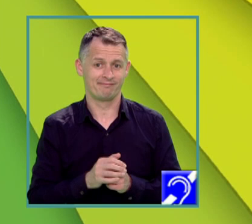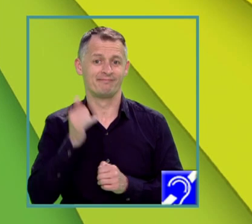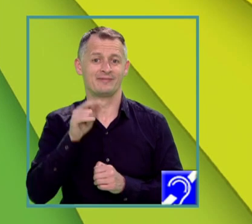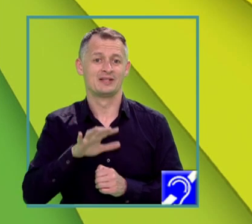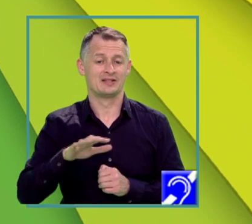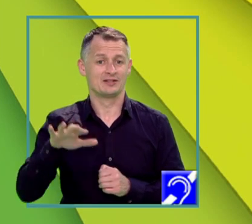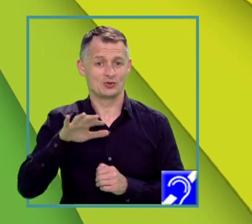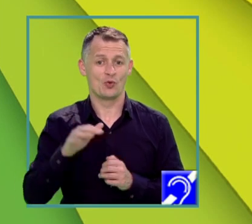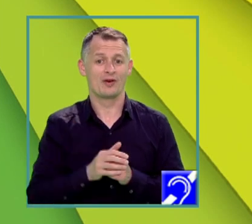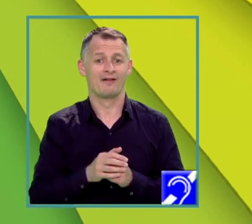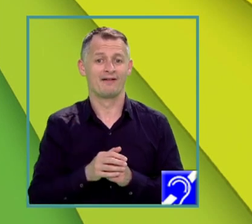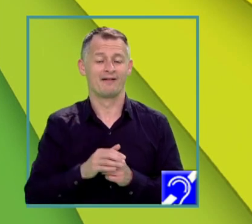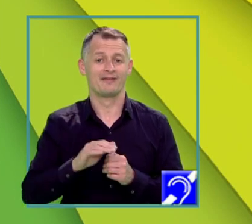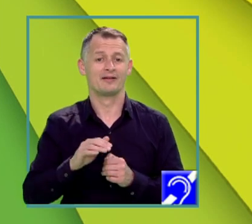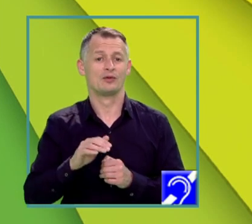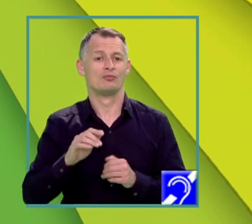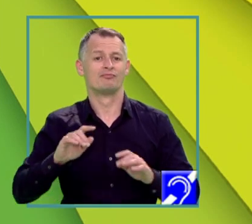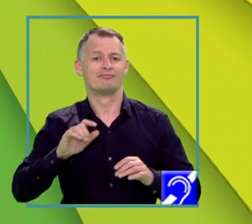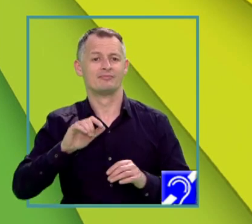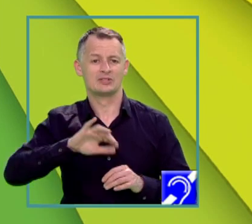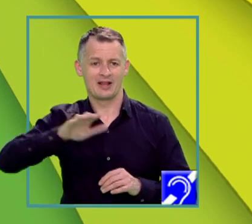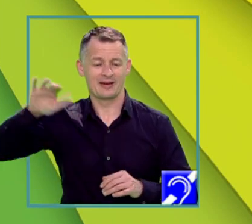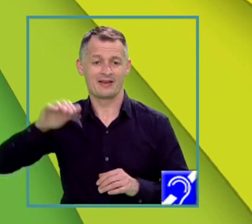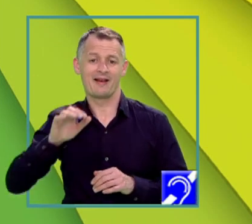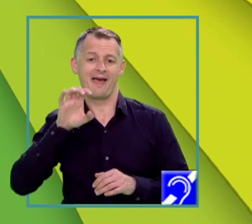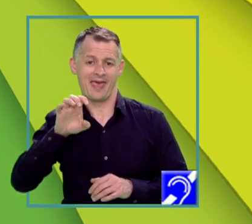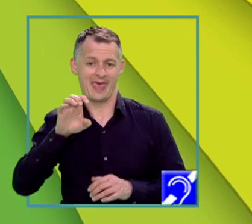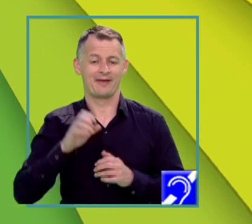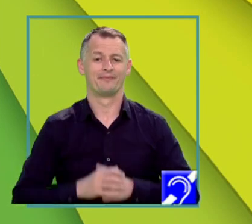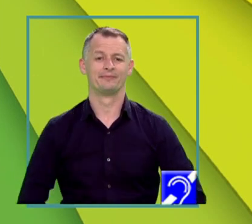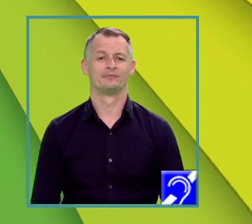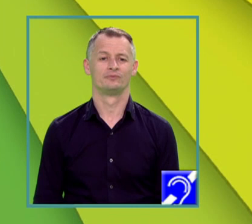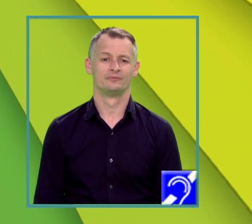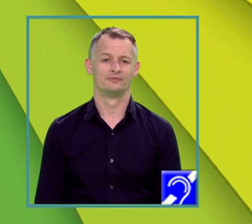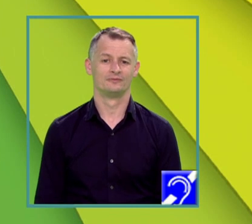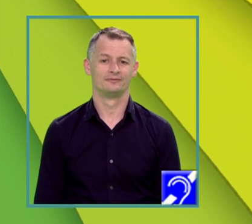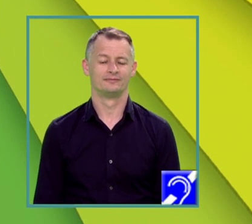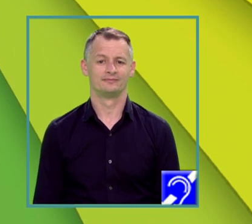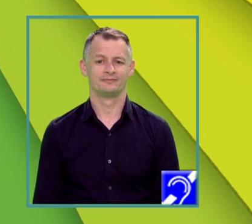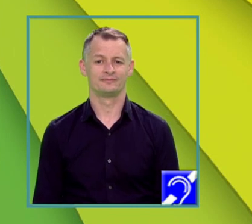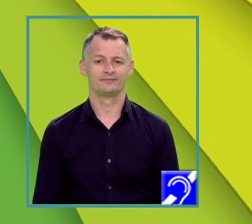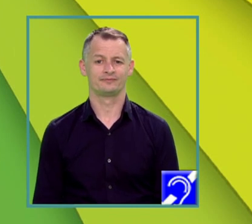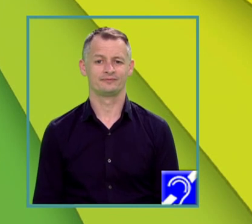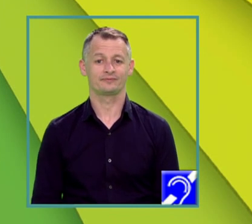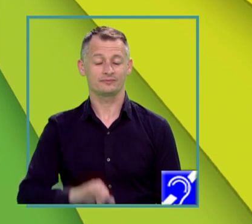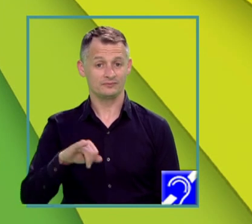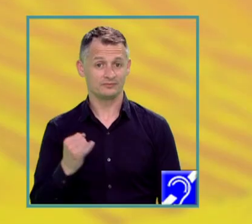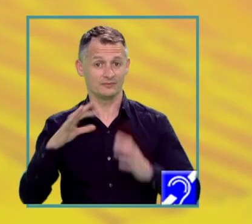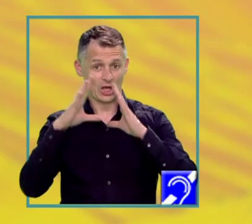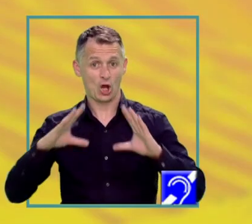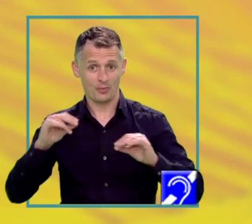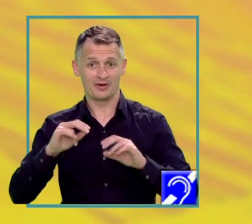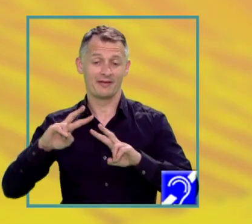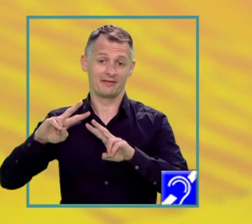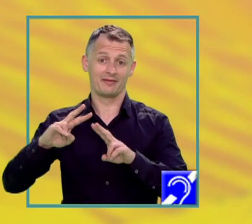unitatea de relief marcată pe hartă cu litera e De ce mic e grupa munților parc și la România dragii mei ne